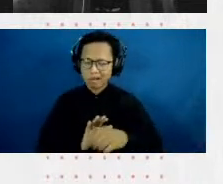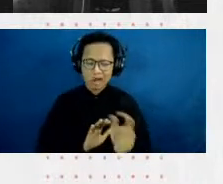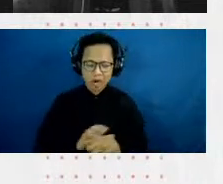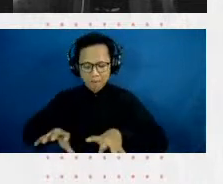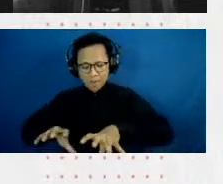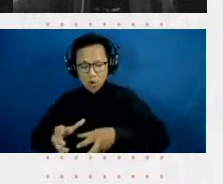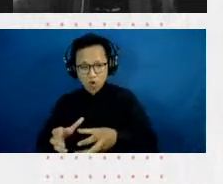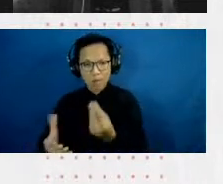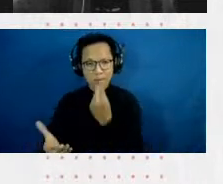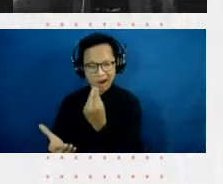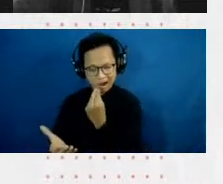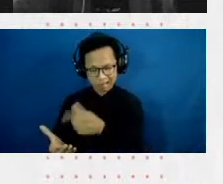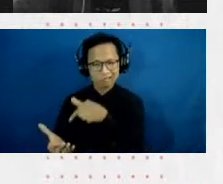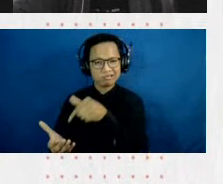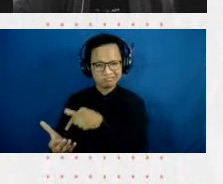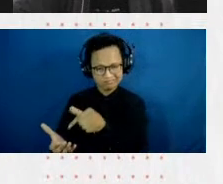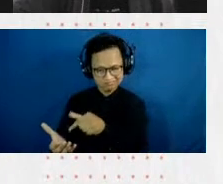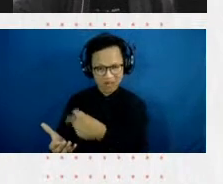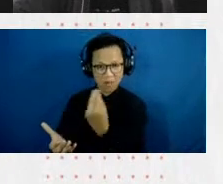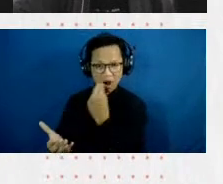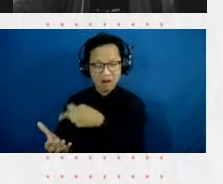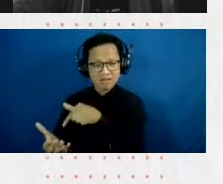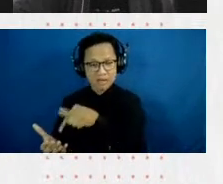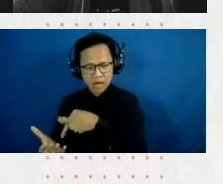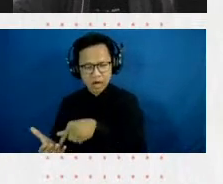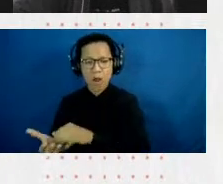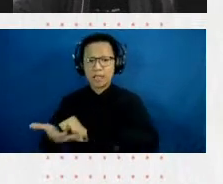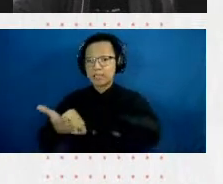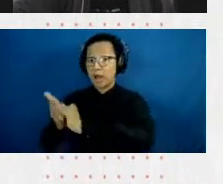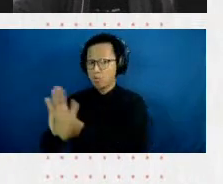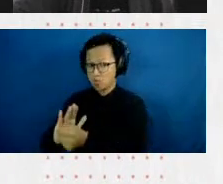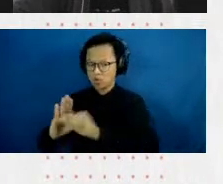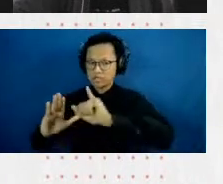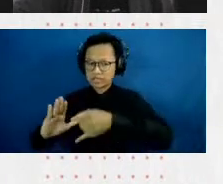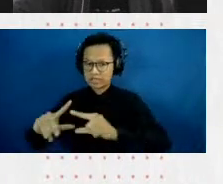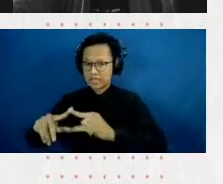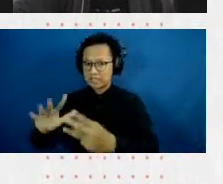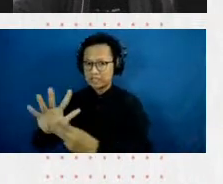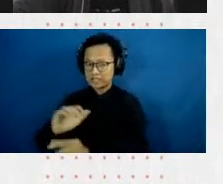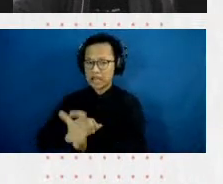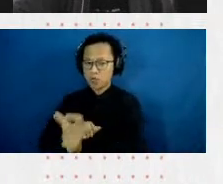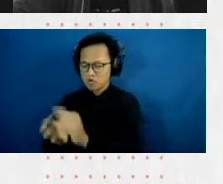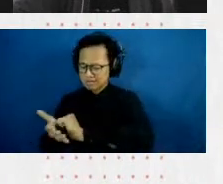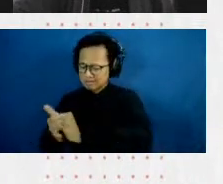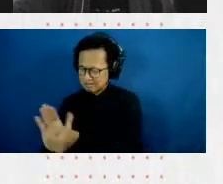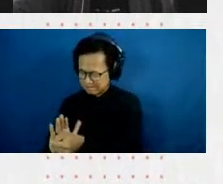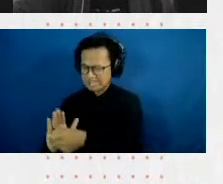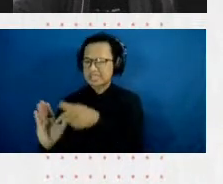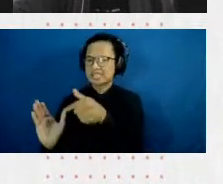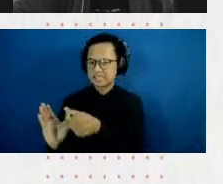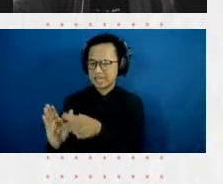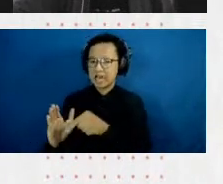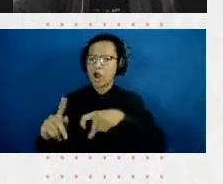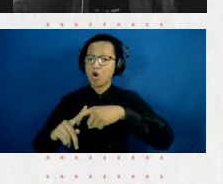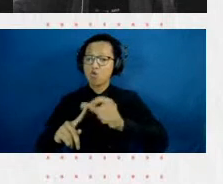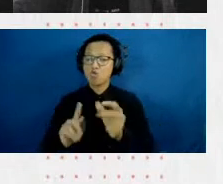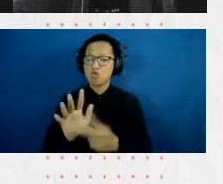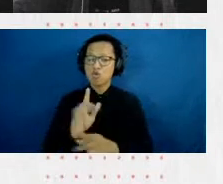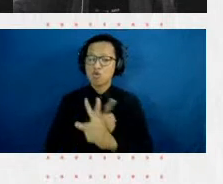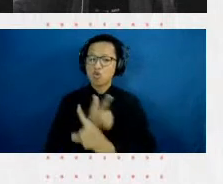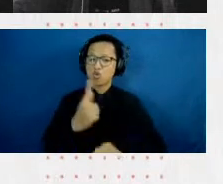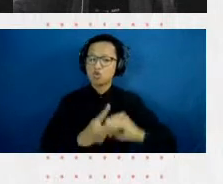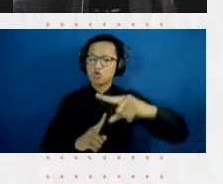makanan, misalnya produk kita misalnya produk jamu lah ya kita ngomongnya, jamu itu misalnya punya kunyit asem gitu ya, kunyit lah, kunyit dan asem